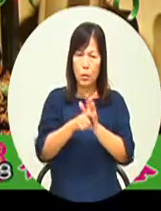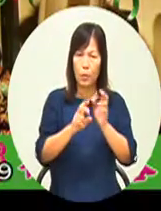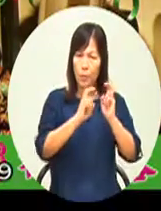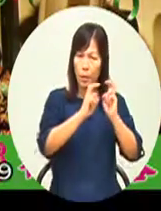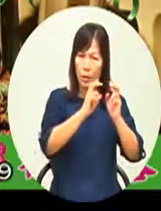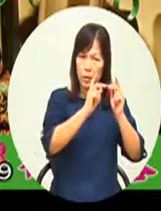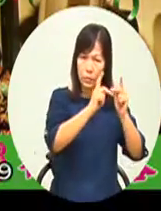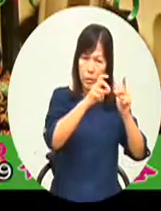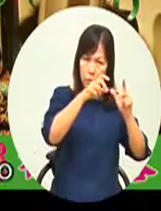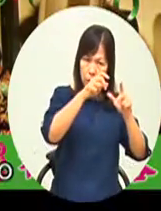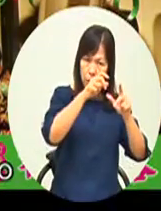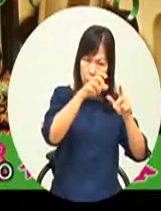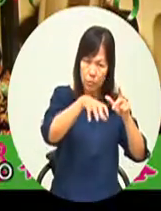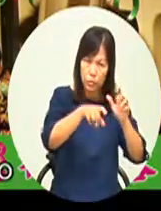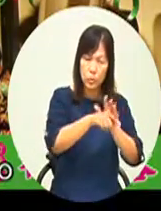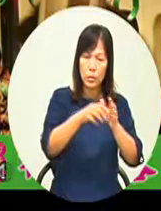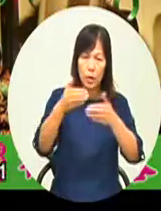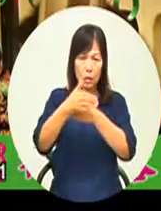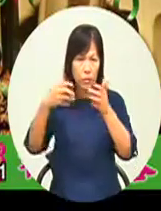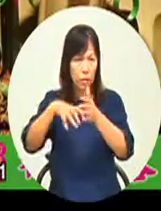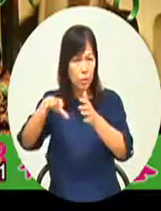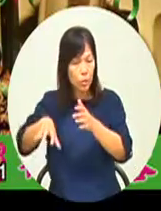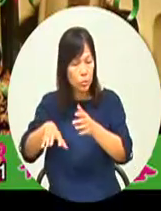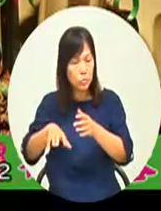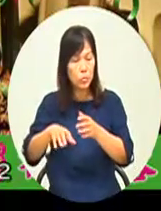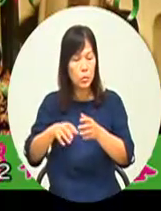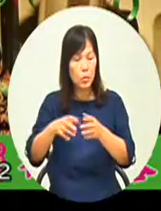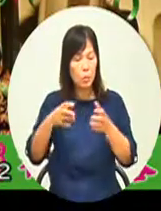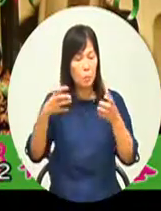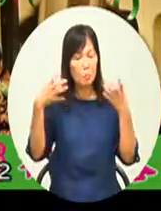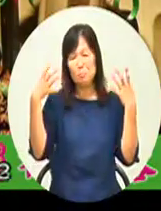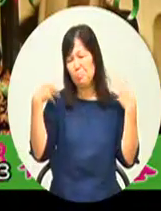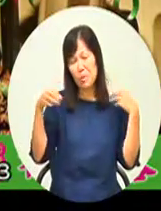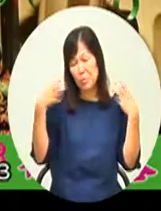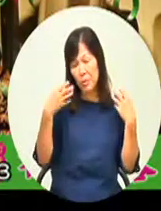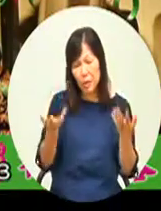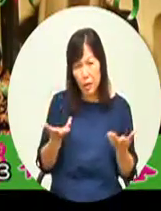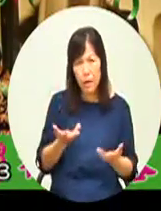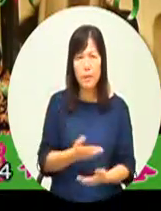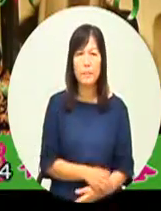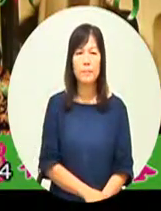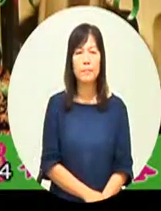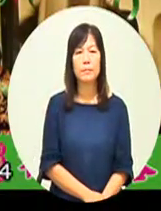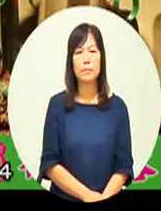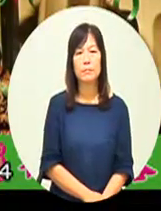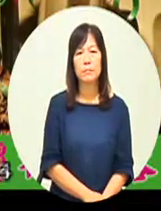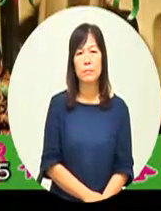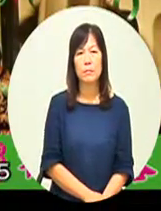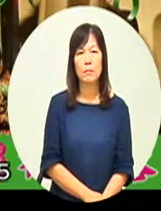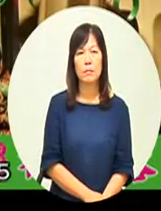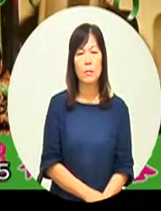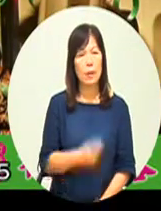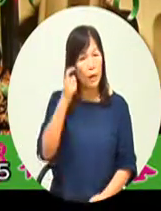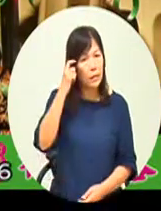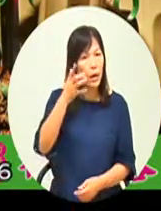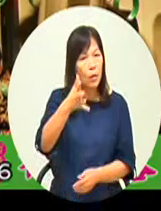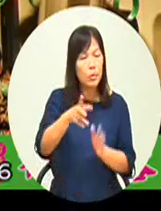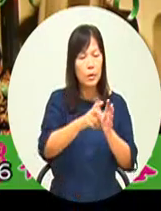局，那难道交通局也不需要有这样子的责任吗？那我是不是要请我